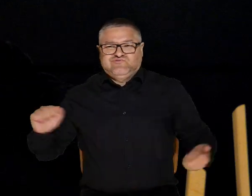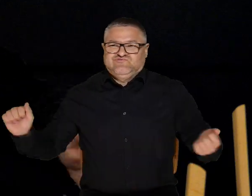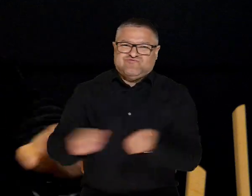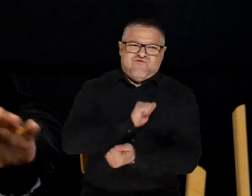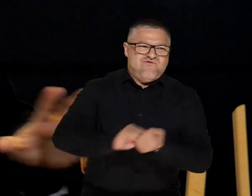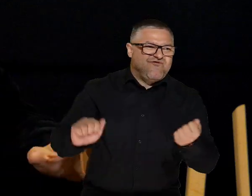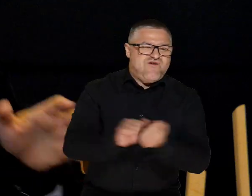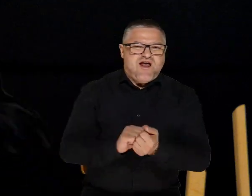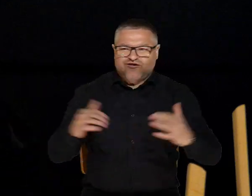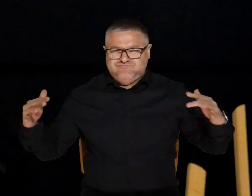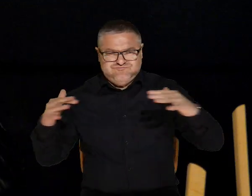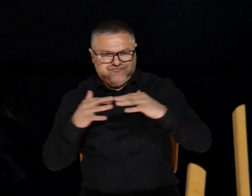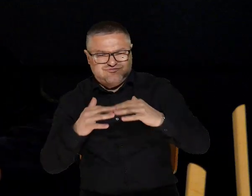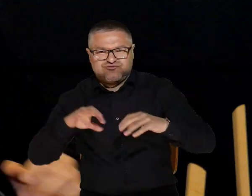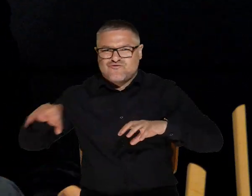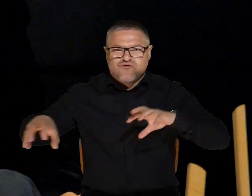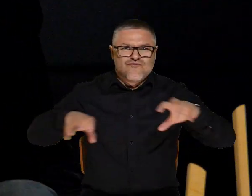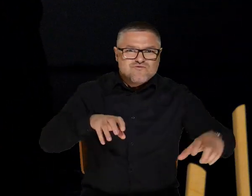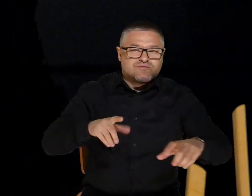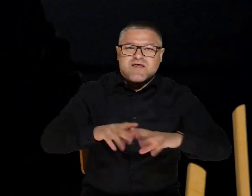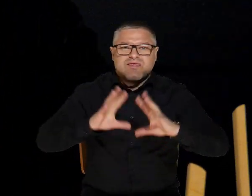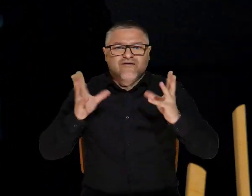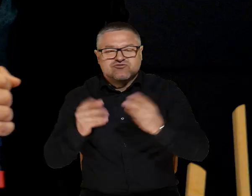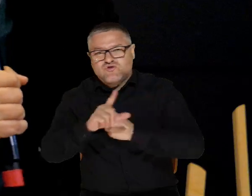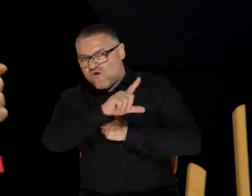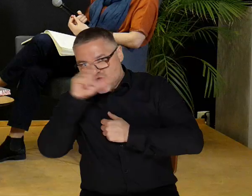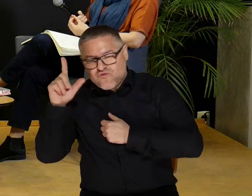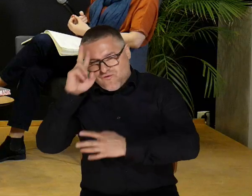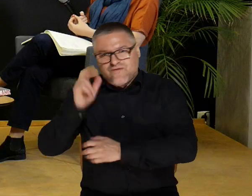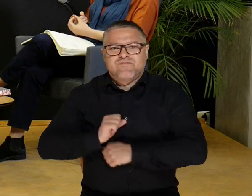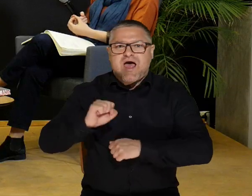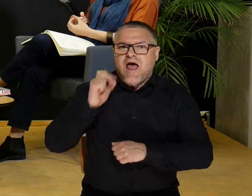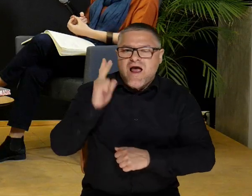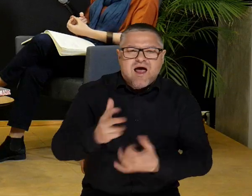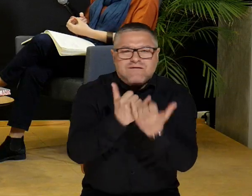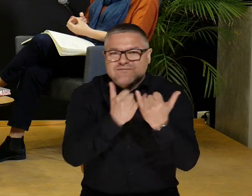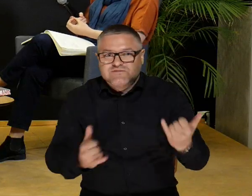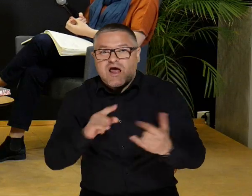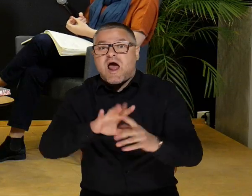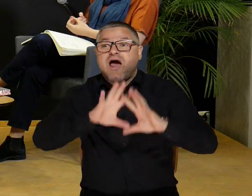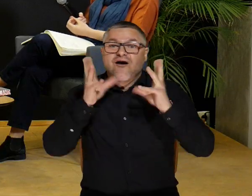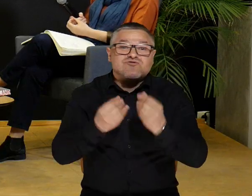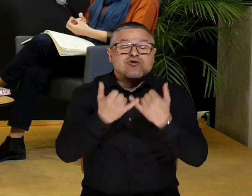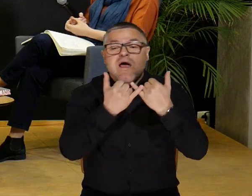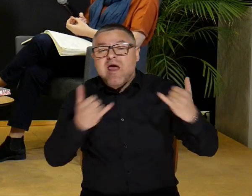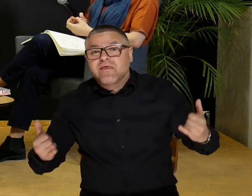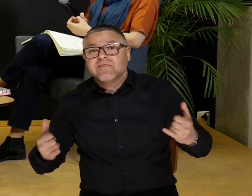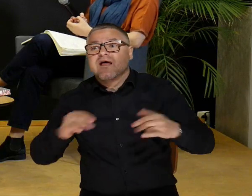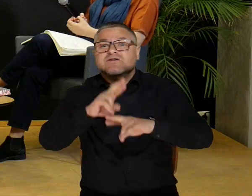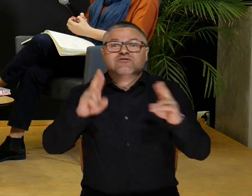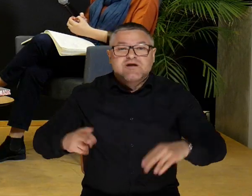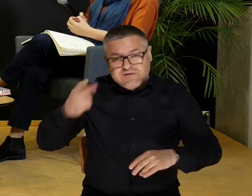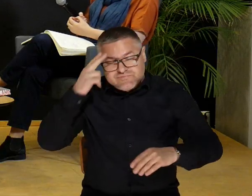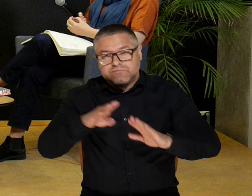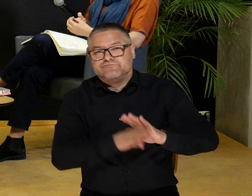walki partyzanckie i to nie wszystkie, tylko Gwardii Ludowej, prawda, i Armii Ludowej. Wszystko inne zostało zepchnięte na jakiś margines